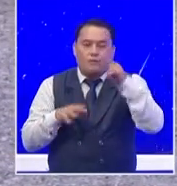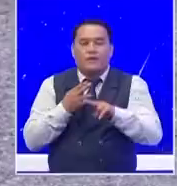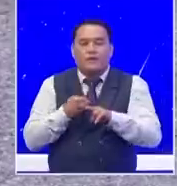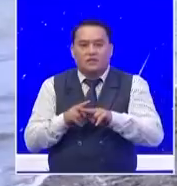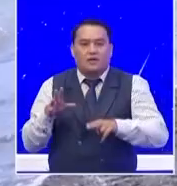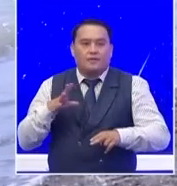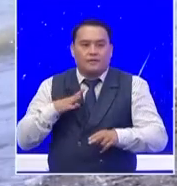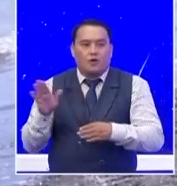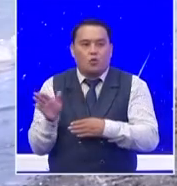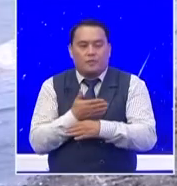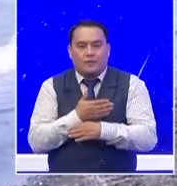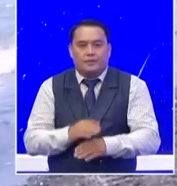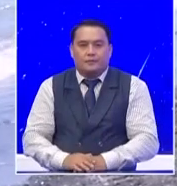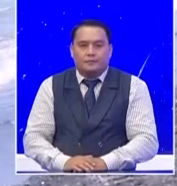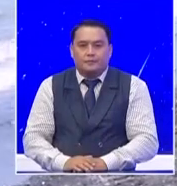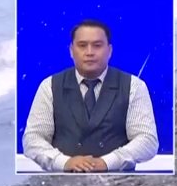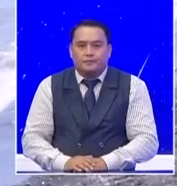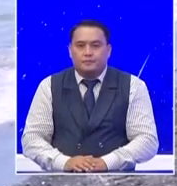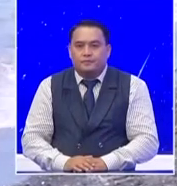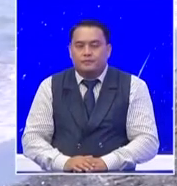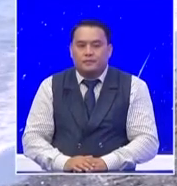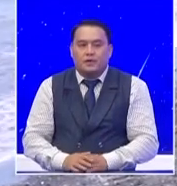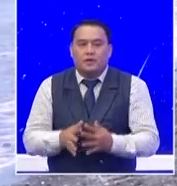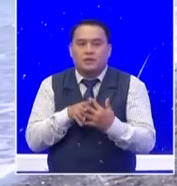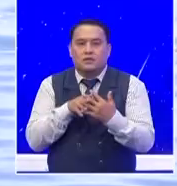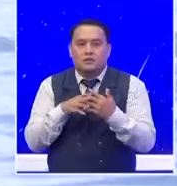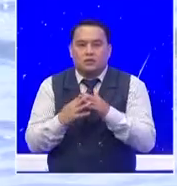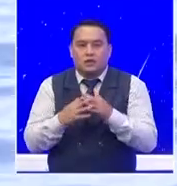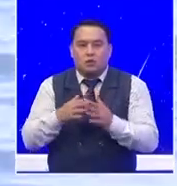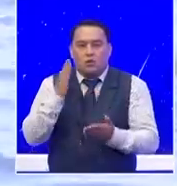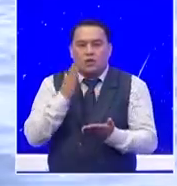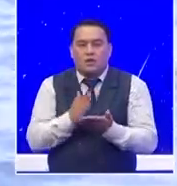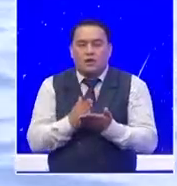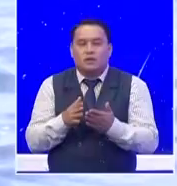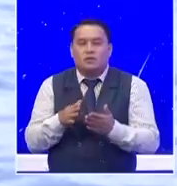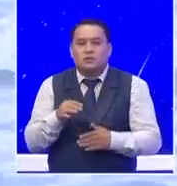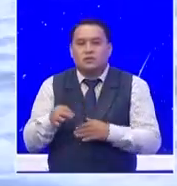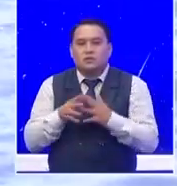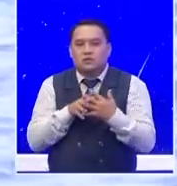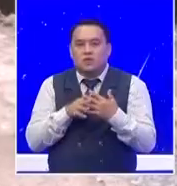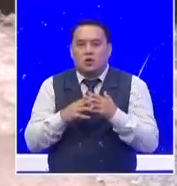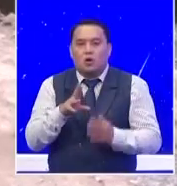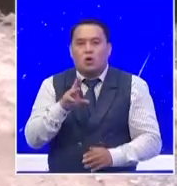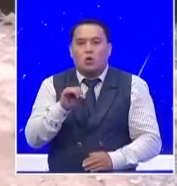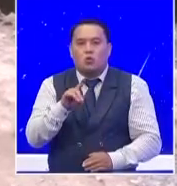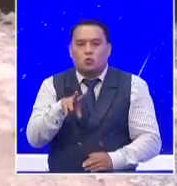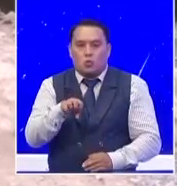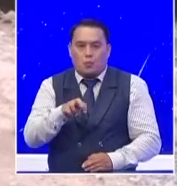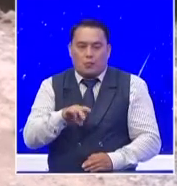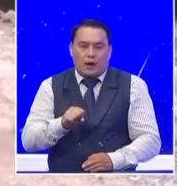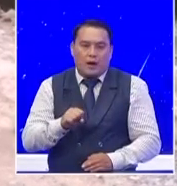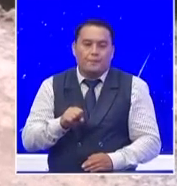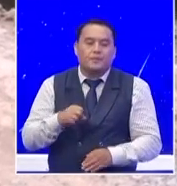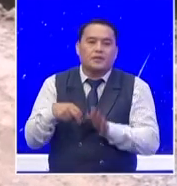берега. Берегоукрепительные работы в Аргаитинском сельском округе предусмотрены близ поселка Коктума и Акши общей протяженностью более